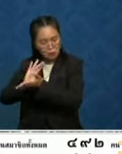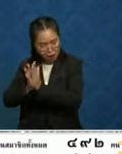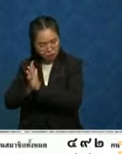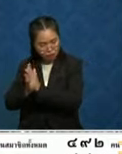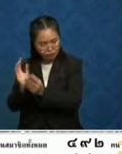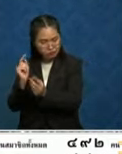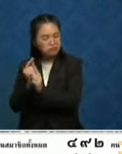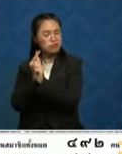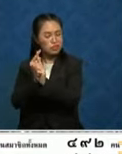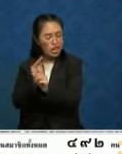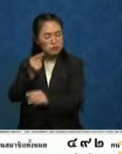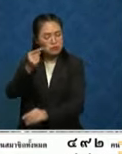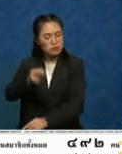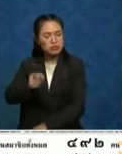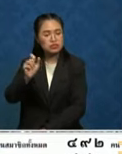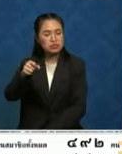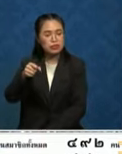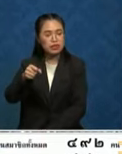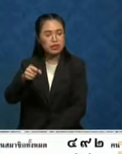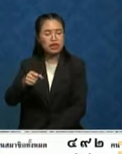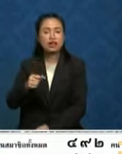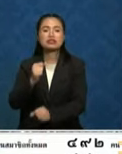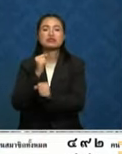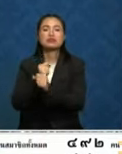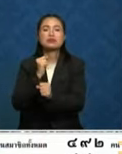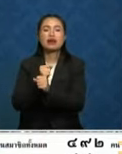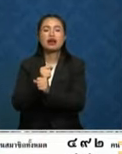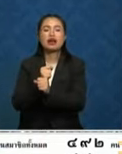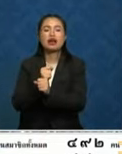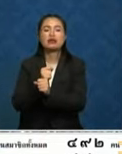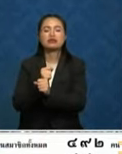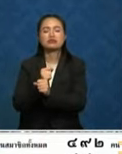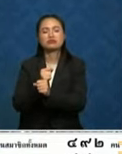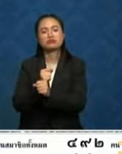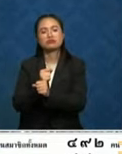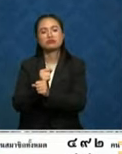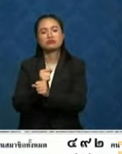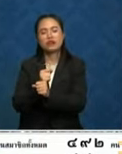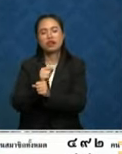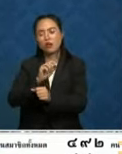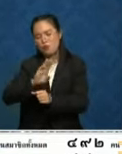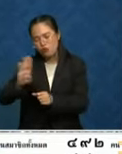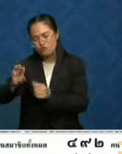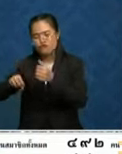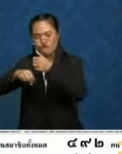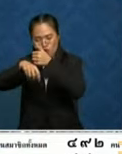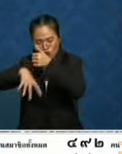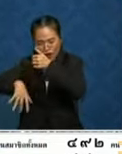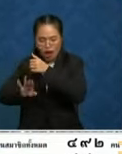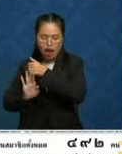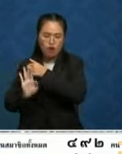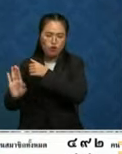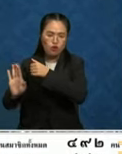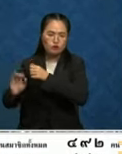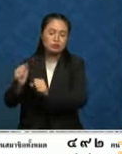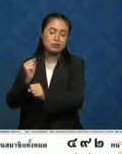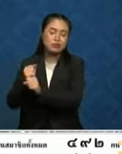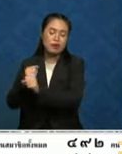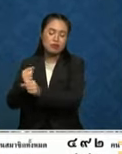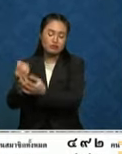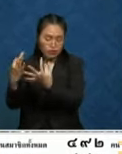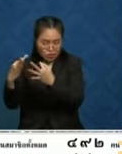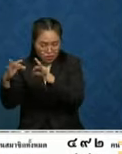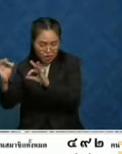ไม่นะคะกล่าวถึงโครงสร้างพูดถึงโครงสร้างและระบบการทำงานที่ยืดหยุ่นหรือคล่อง